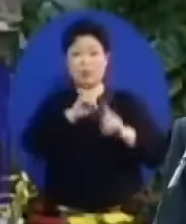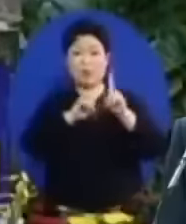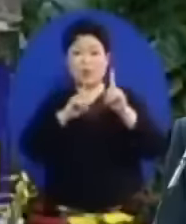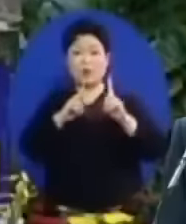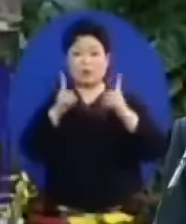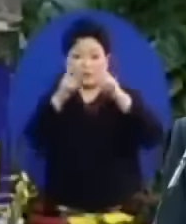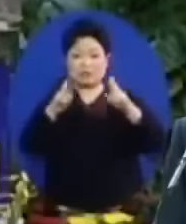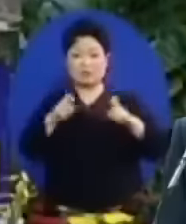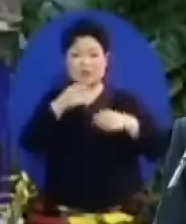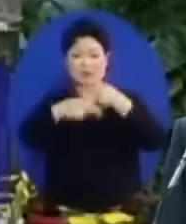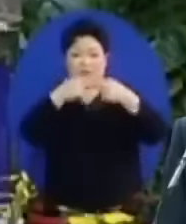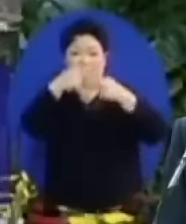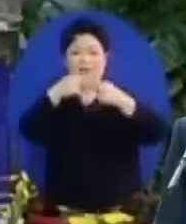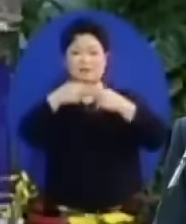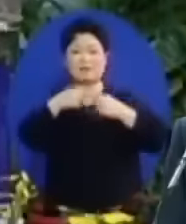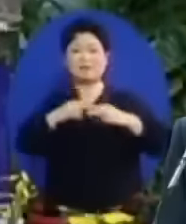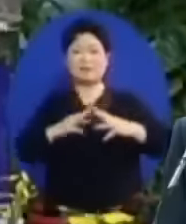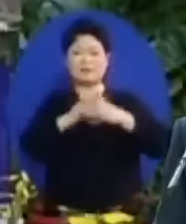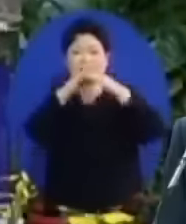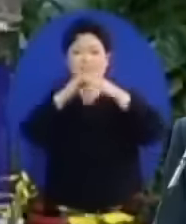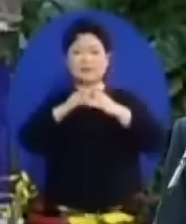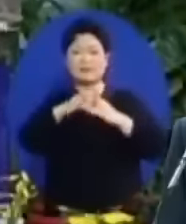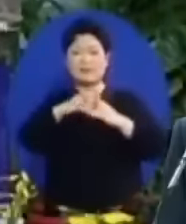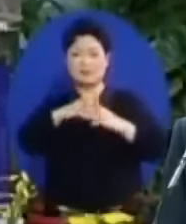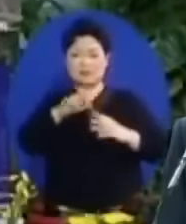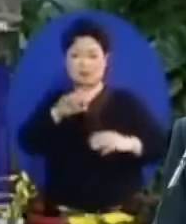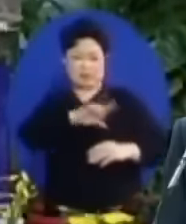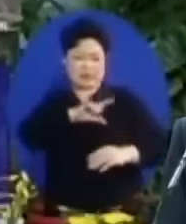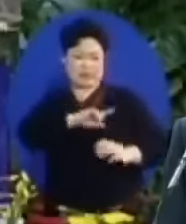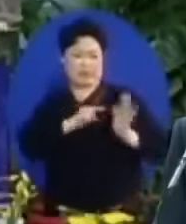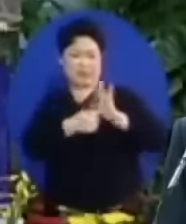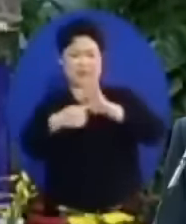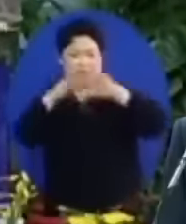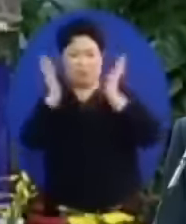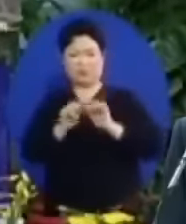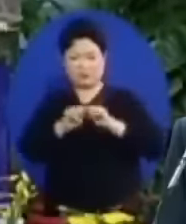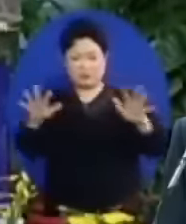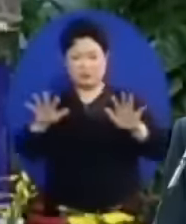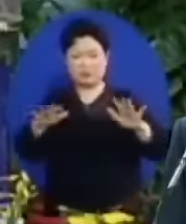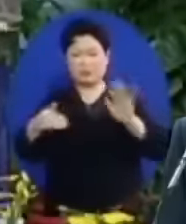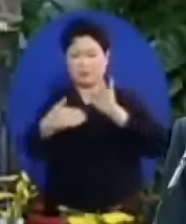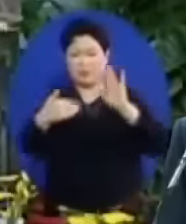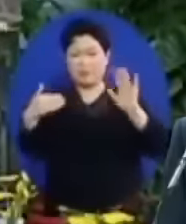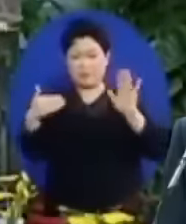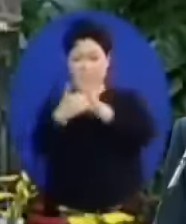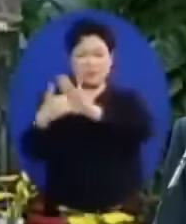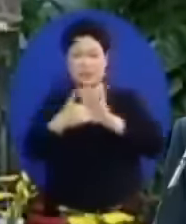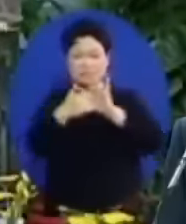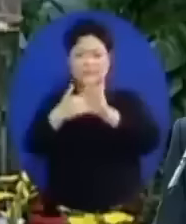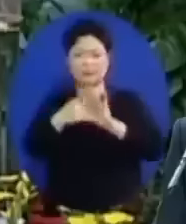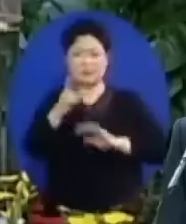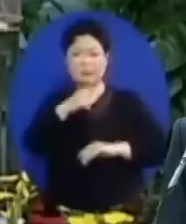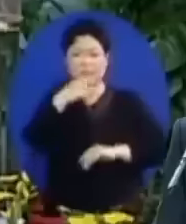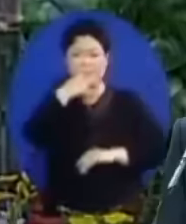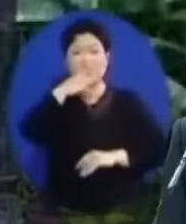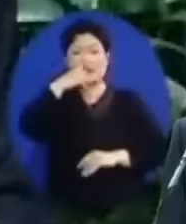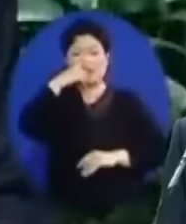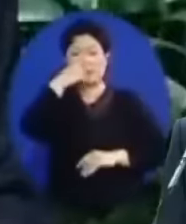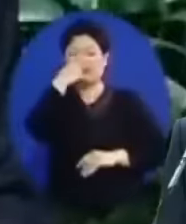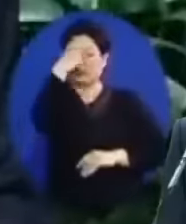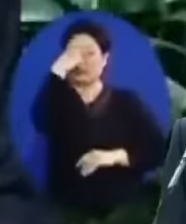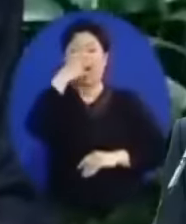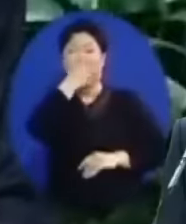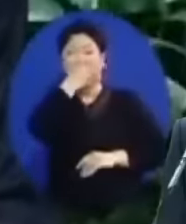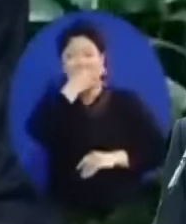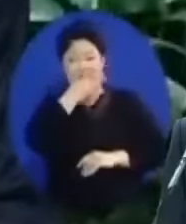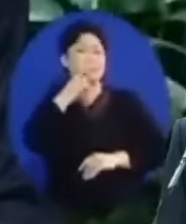건설하여 그 탑 꼭대기를 하늘에 닿게 하여 우리 이름을 내고 온 지면에 흩어짐을 면하자. 그것이 바벨탑의 탐욕인 것입니다. 하나님